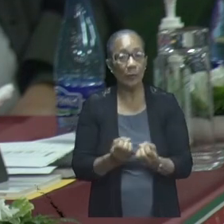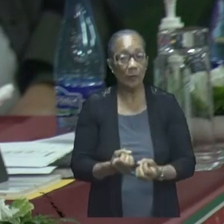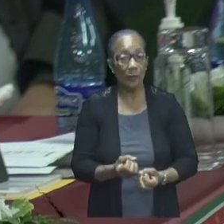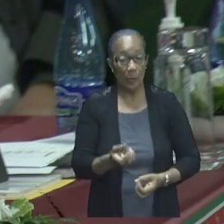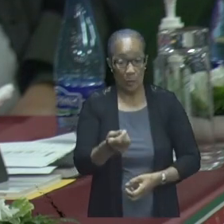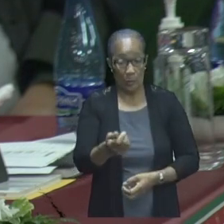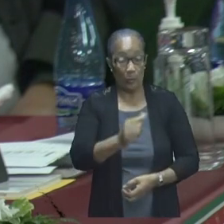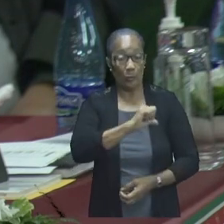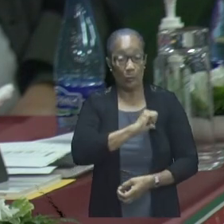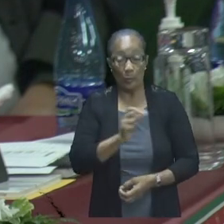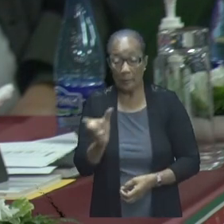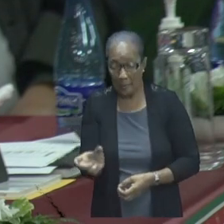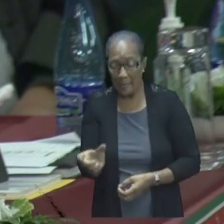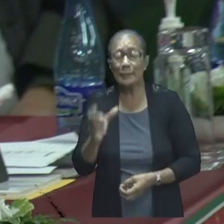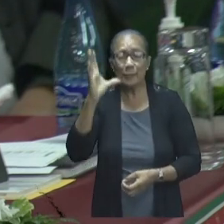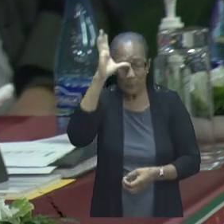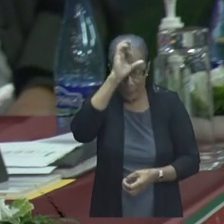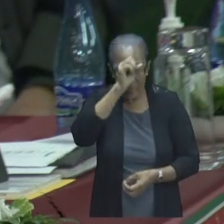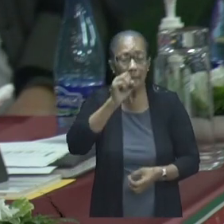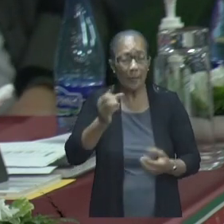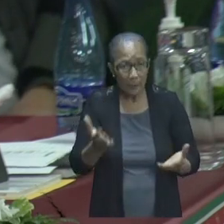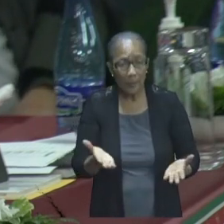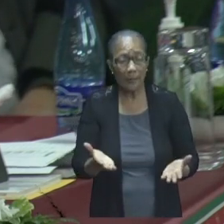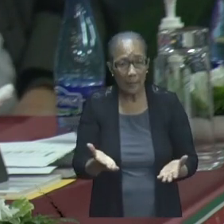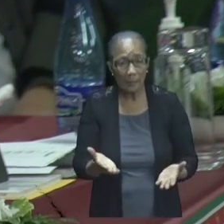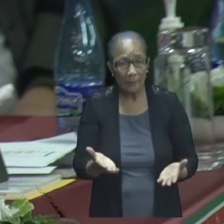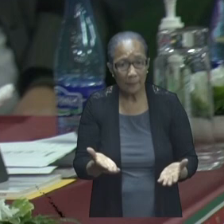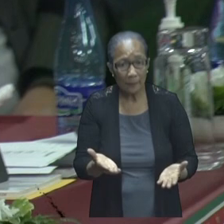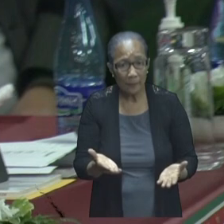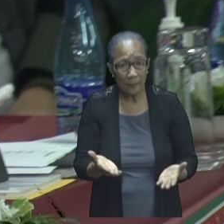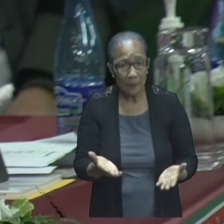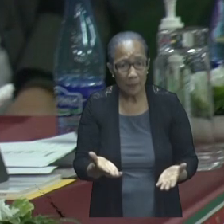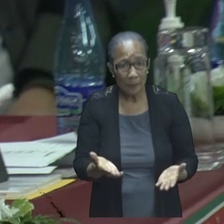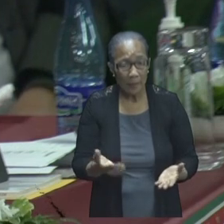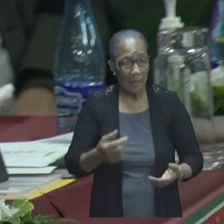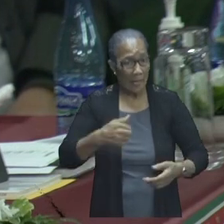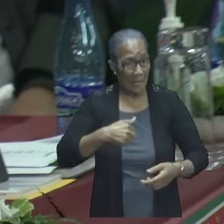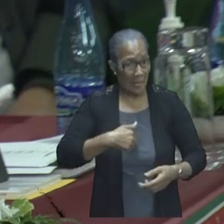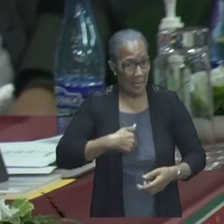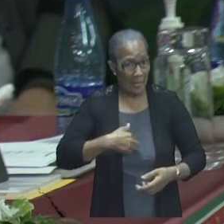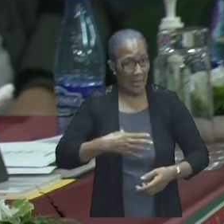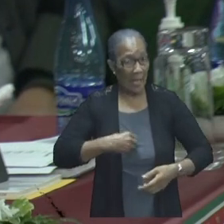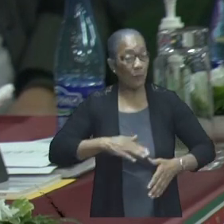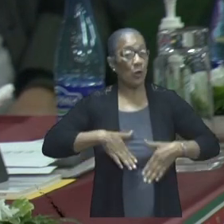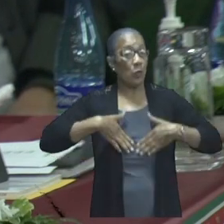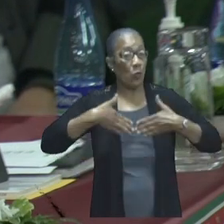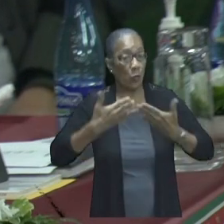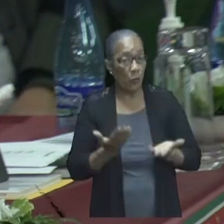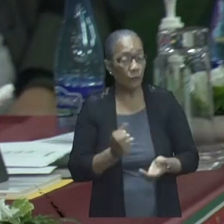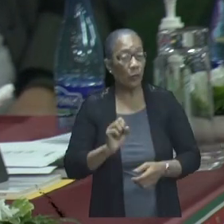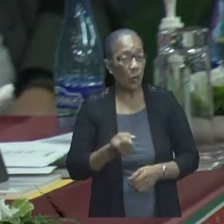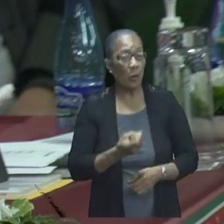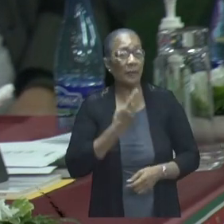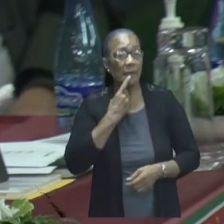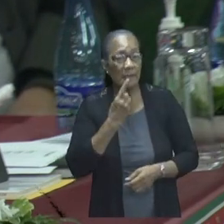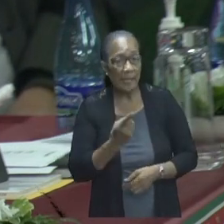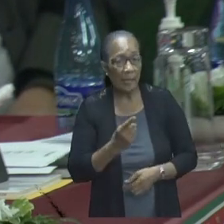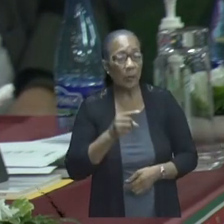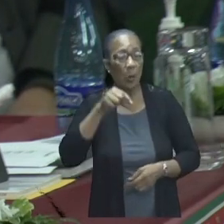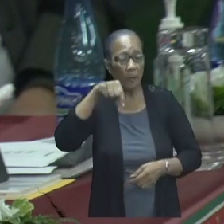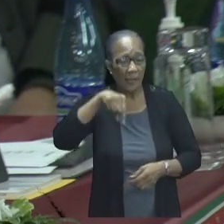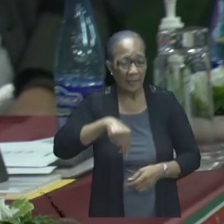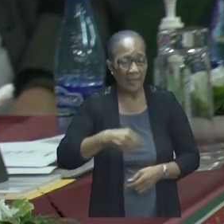begrepen dat dus ik had de behoefte om dit te zeggen omdat dit de kern van ons